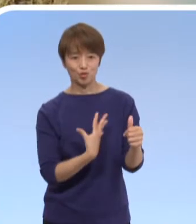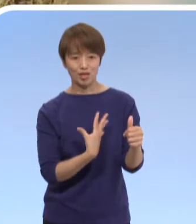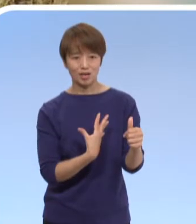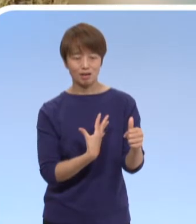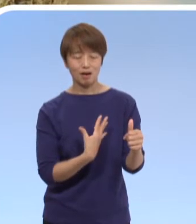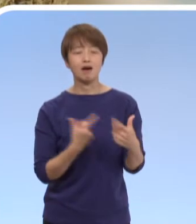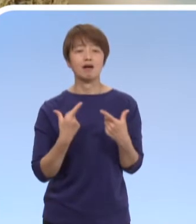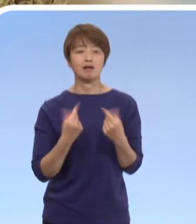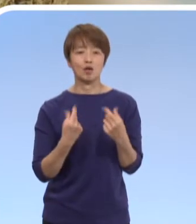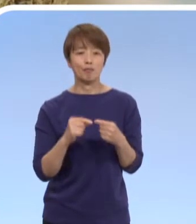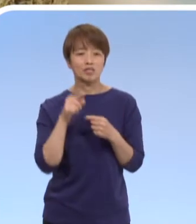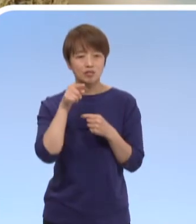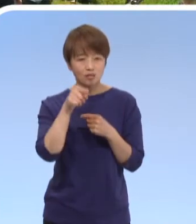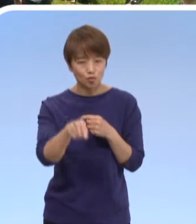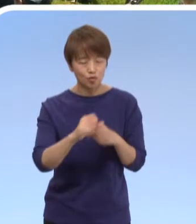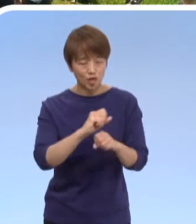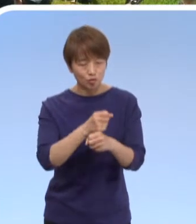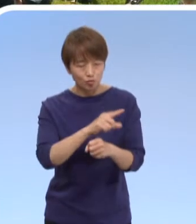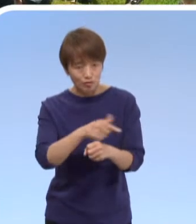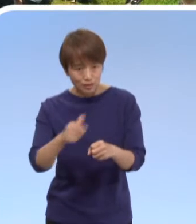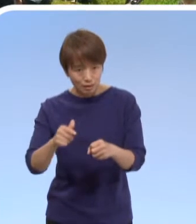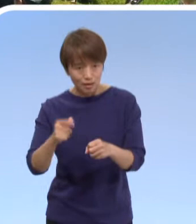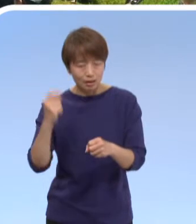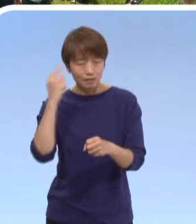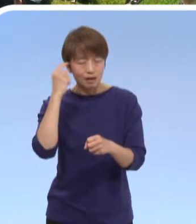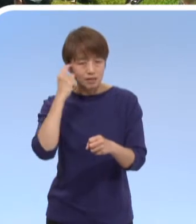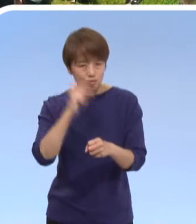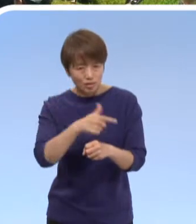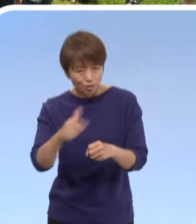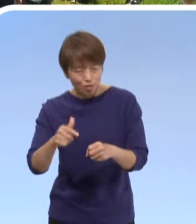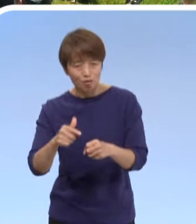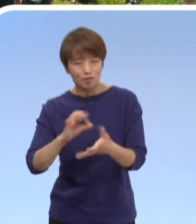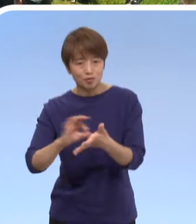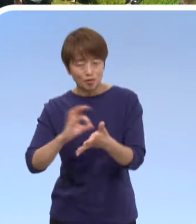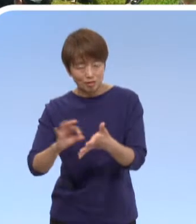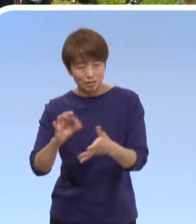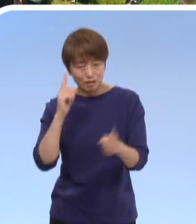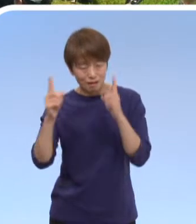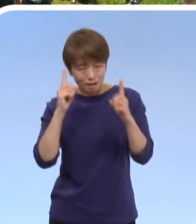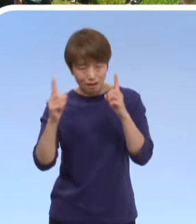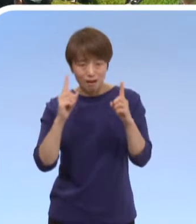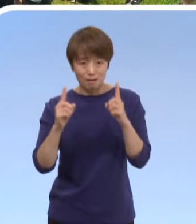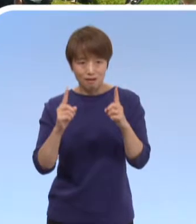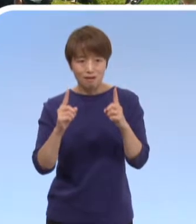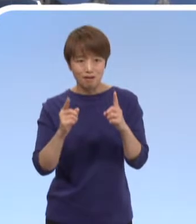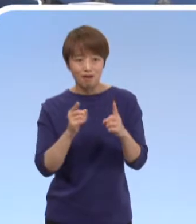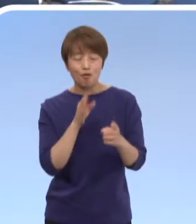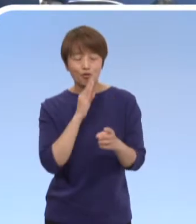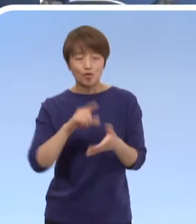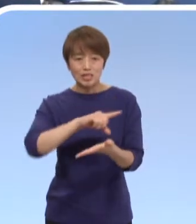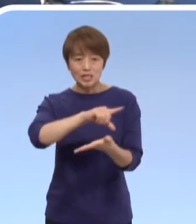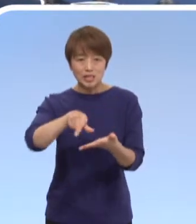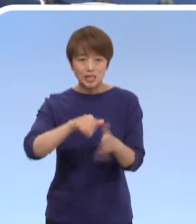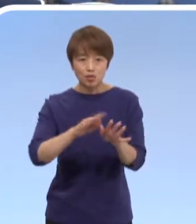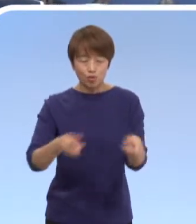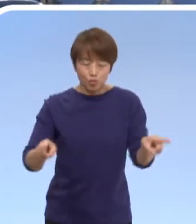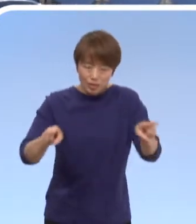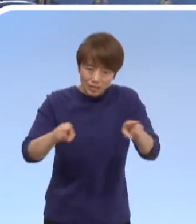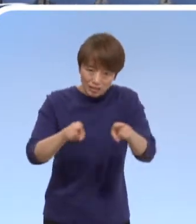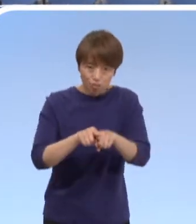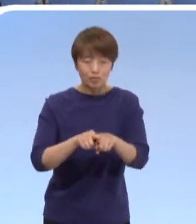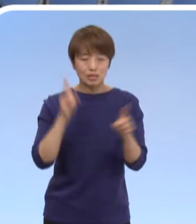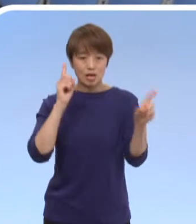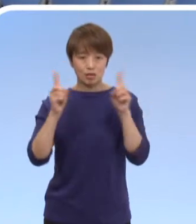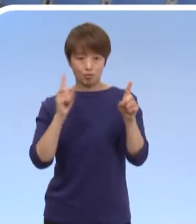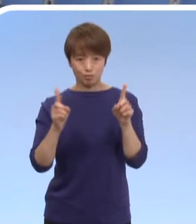って言うんですね。やっぱり野外で工夫しながら五感を使って、目いっぱい遊べるって、本当地域の子供たちみん